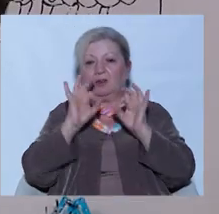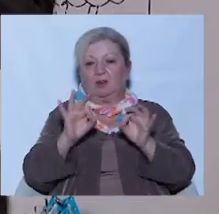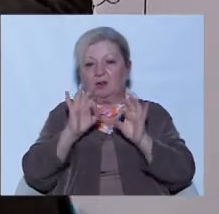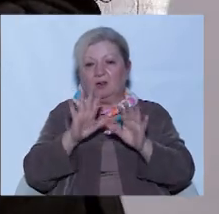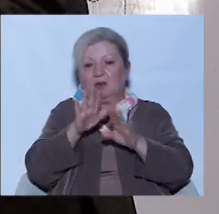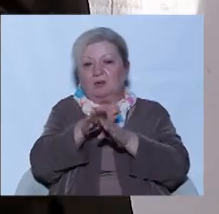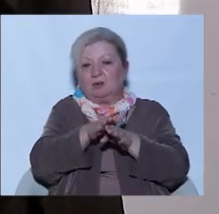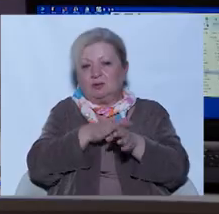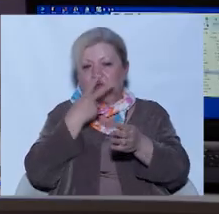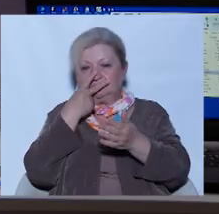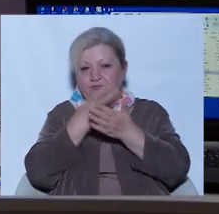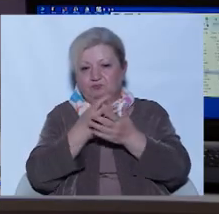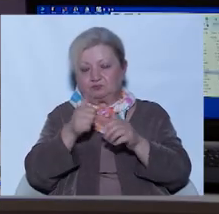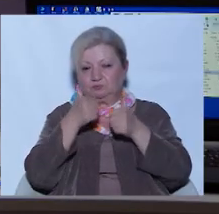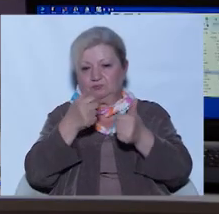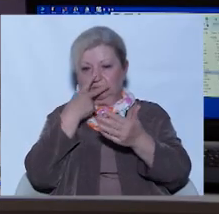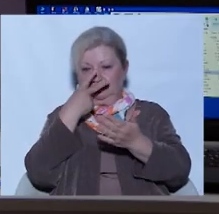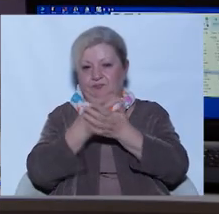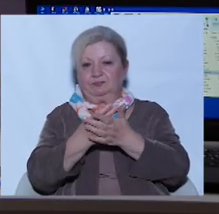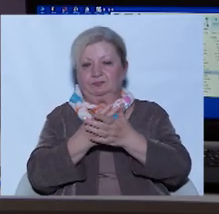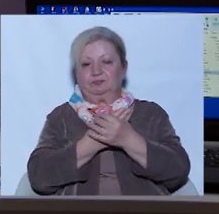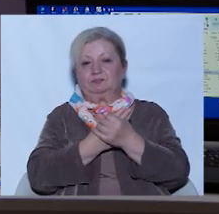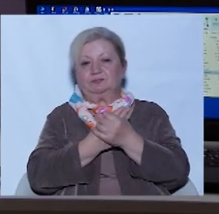ეს პროცესები თვალხილულად გვენახა.